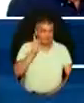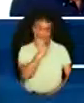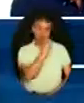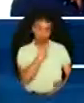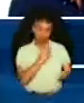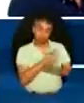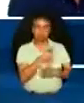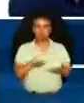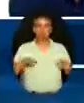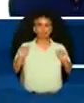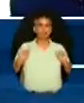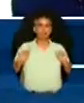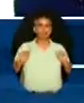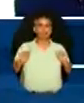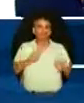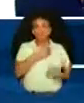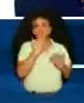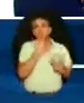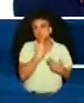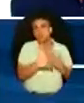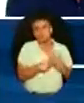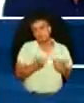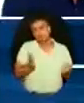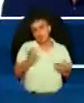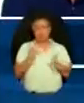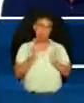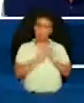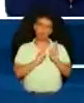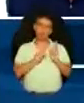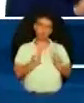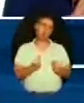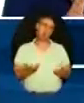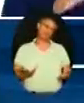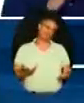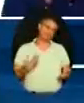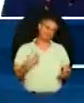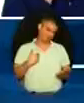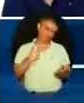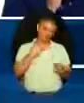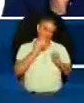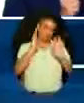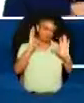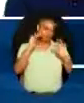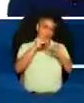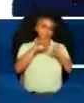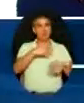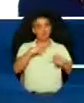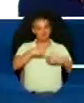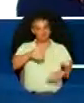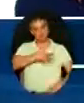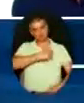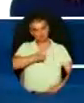יהיה בפיטורים, הוא ברח. והוא הסביר בסוף במליאה למה החוק הזה לא חוק טוב. אז אני לוקח ברבון מוגבל את הח"כים האמיצים בליכוד, לגופו של